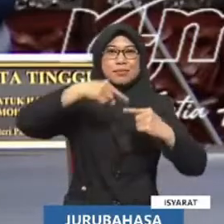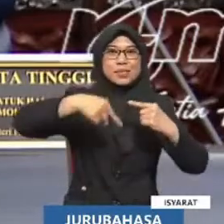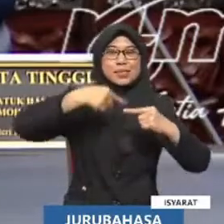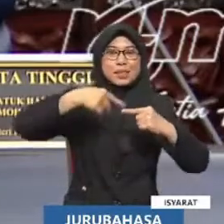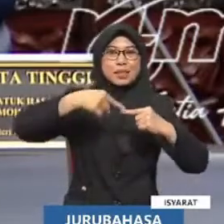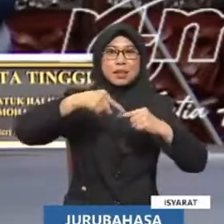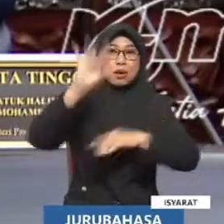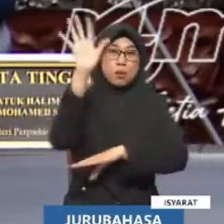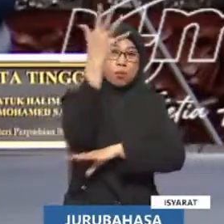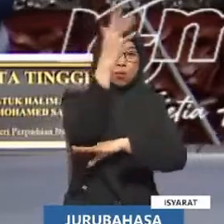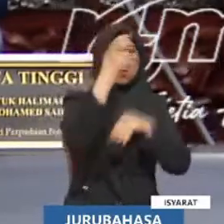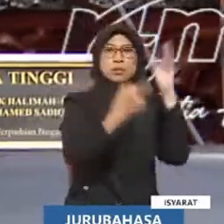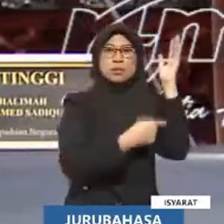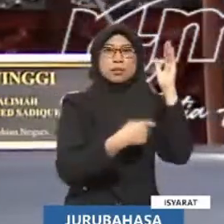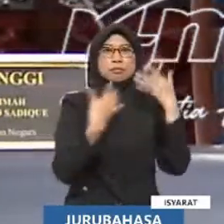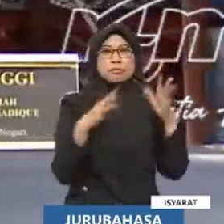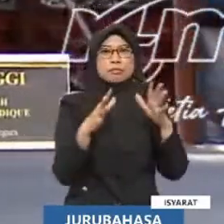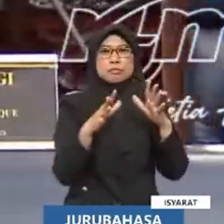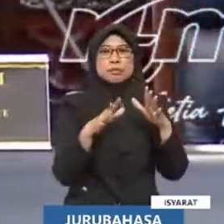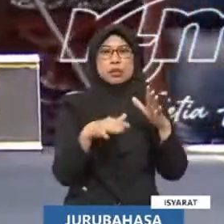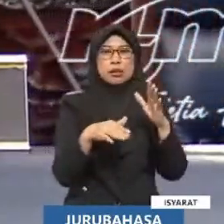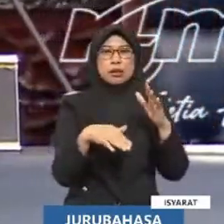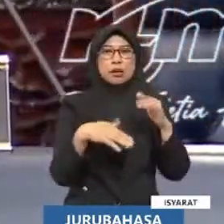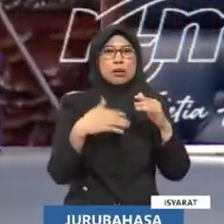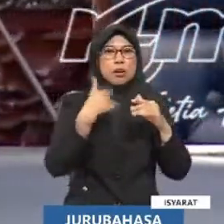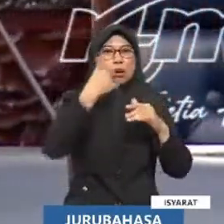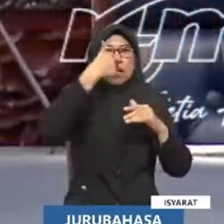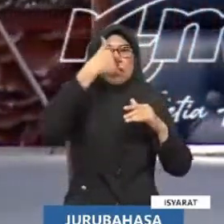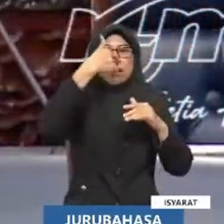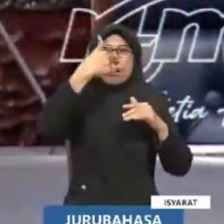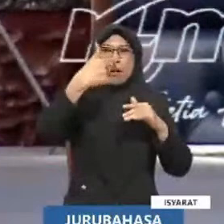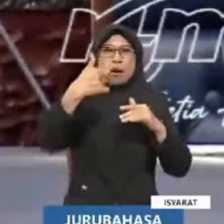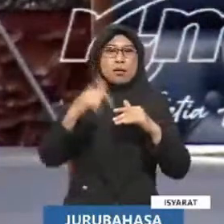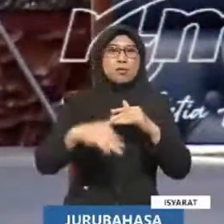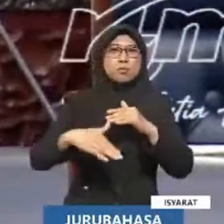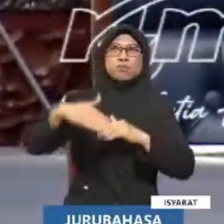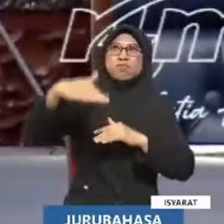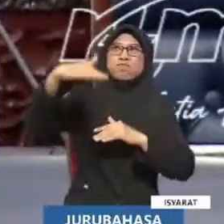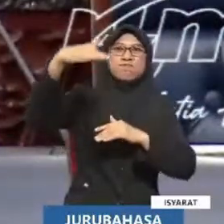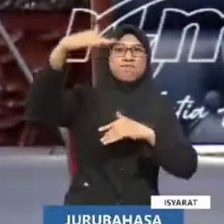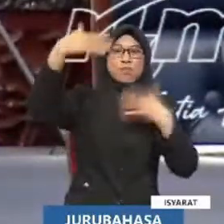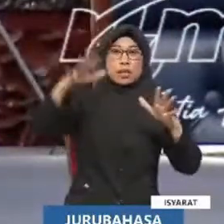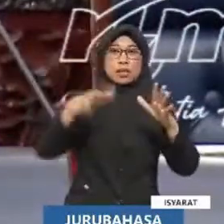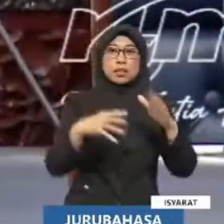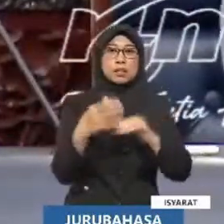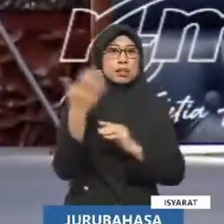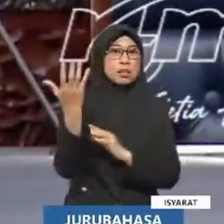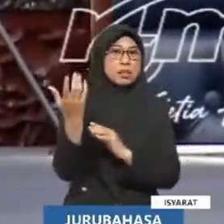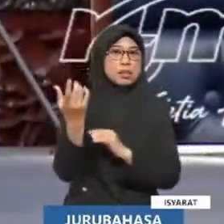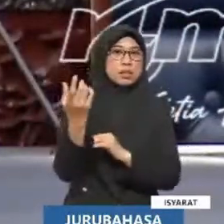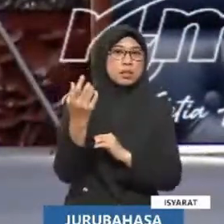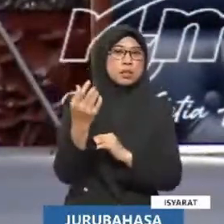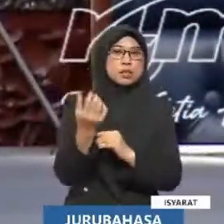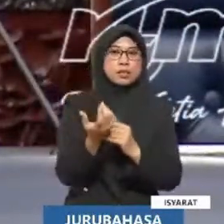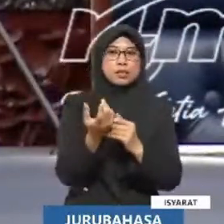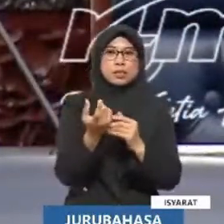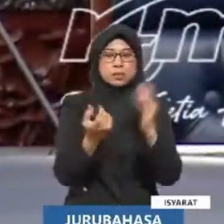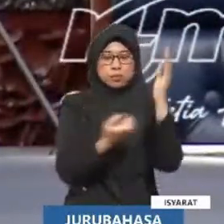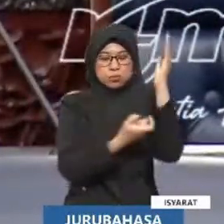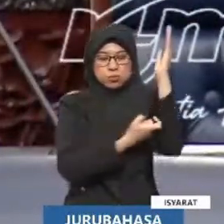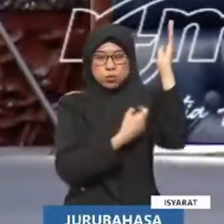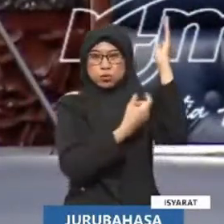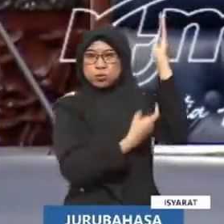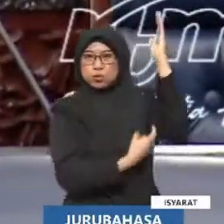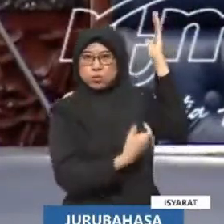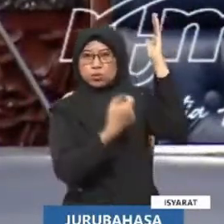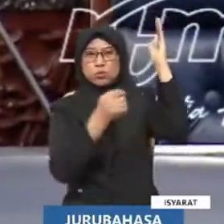Bile pukul getah sudah tua dan tidak boleh lagi menghasilkan letex susu kita make kita telah buat es